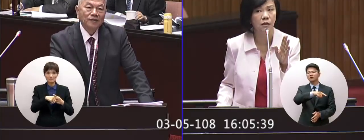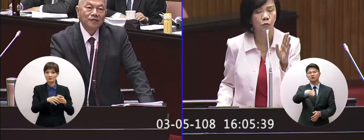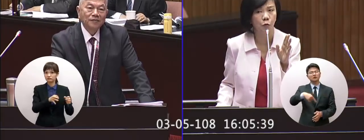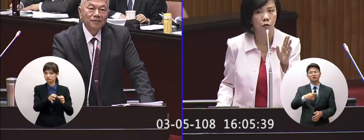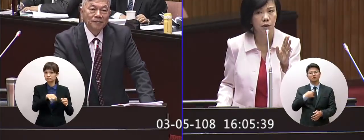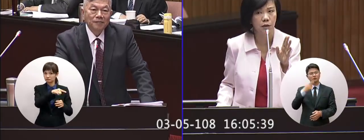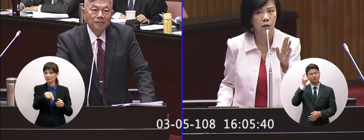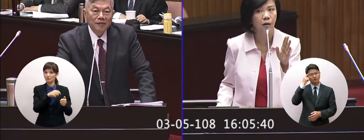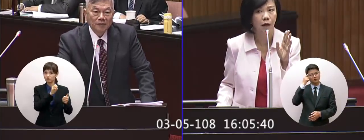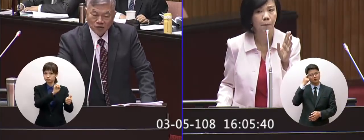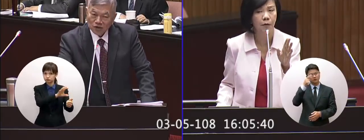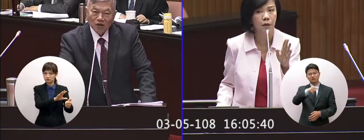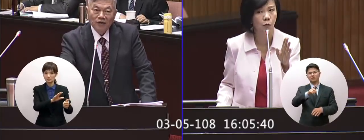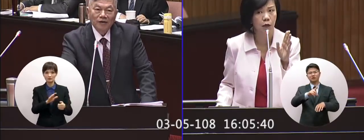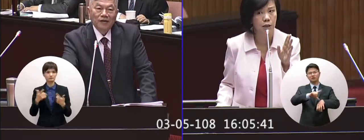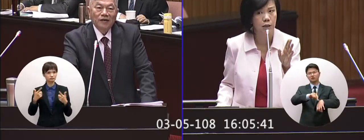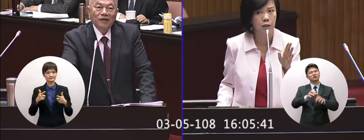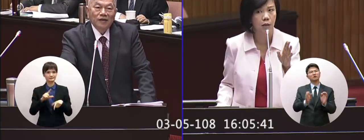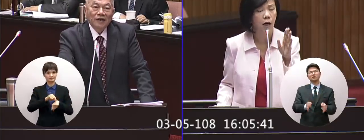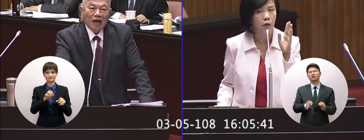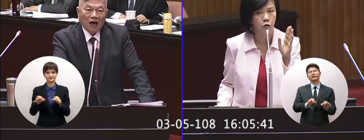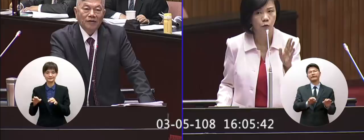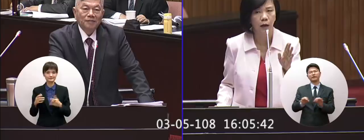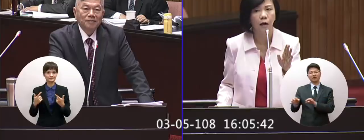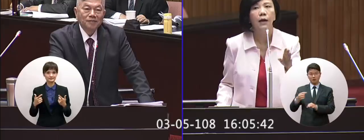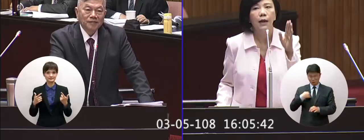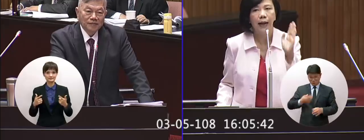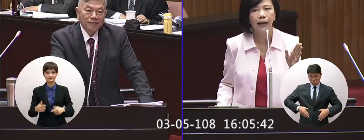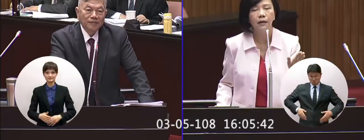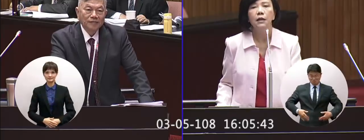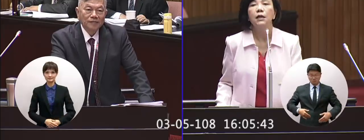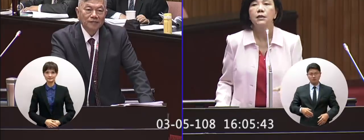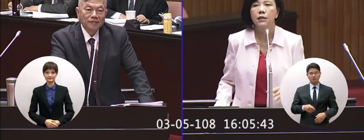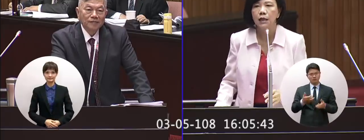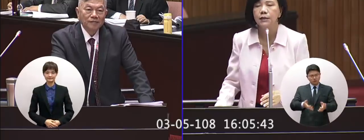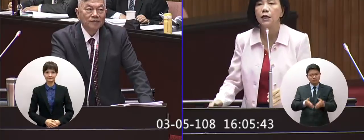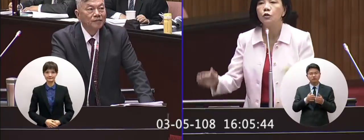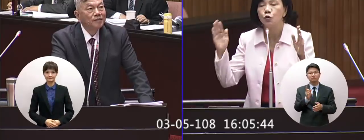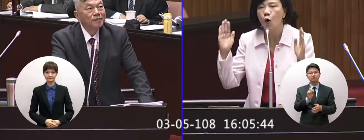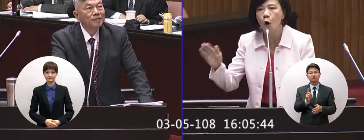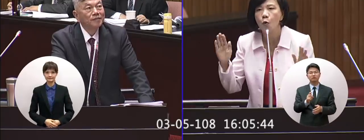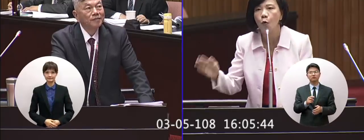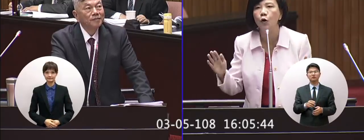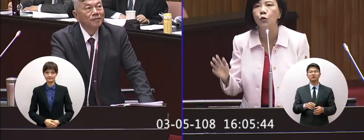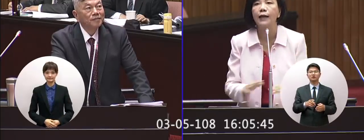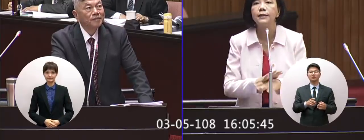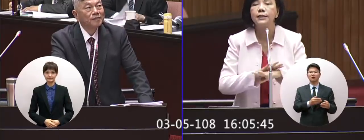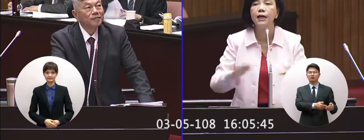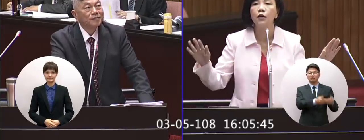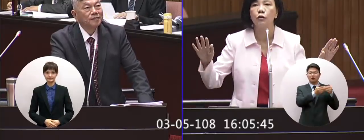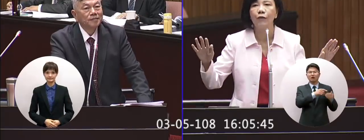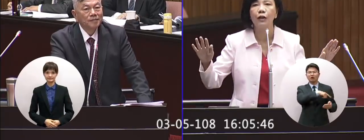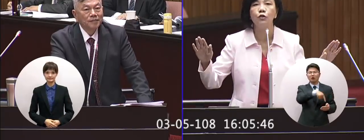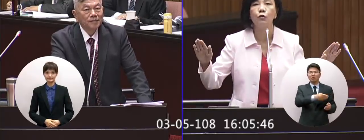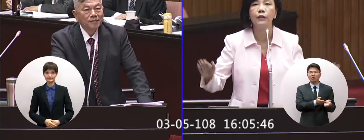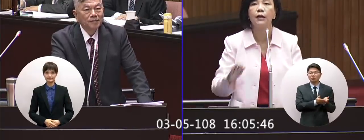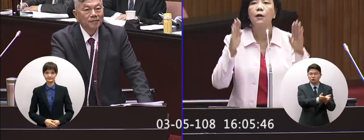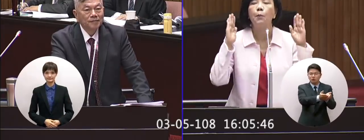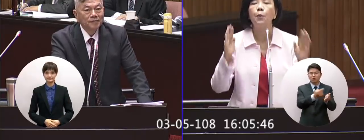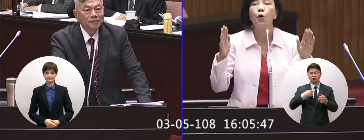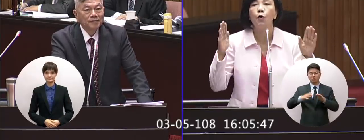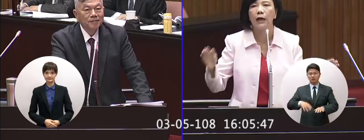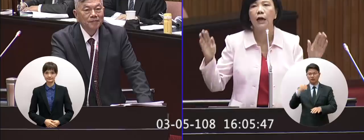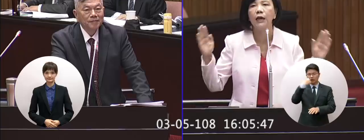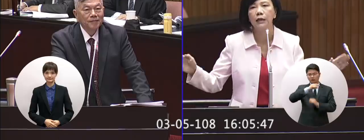为你是拖时间，很抱歉，我很急，很重要。来，这些中国船现有的法律就规